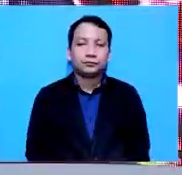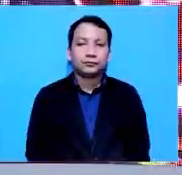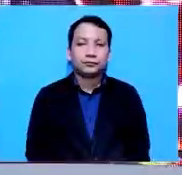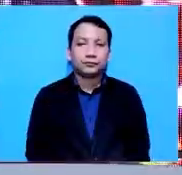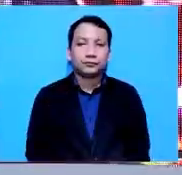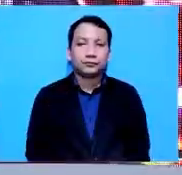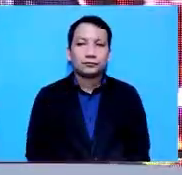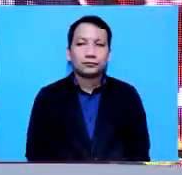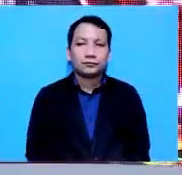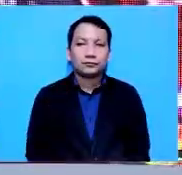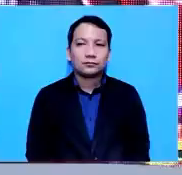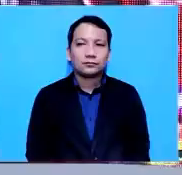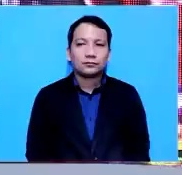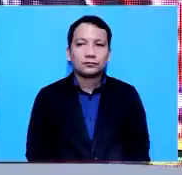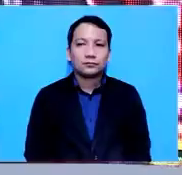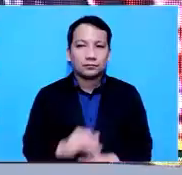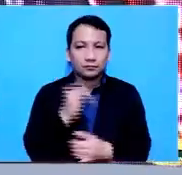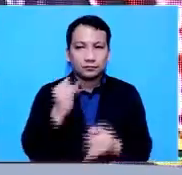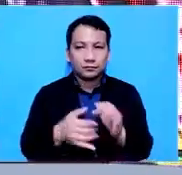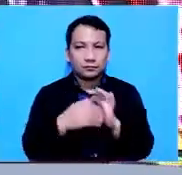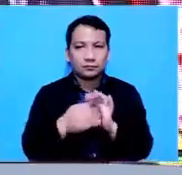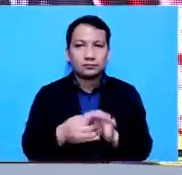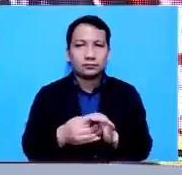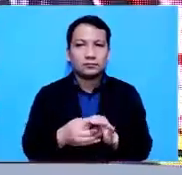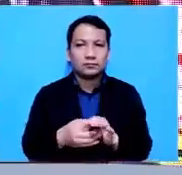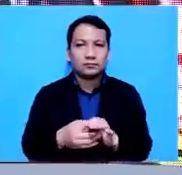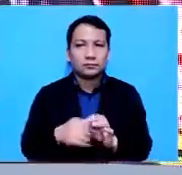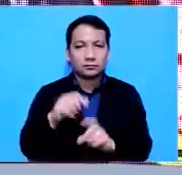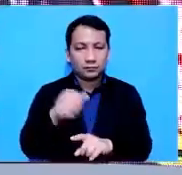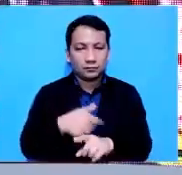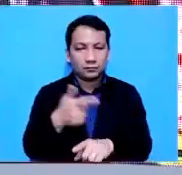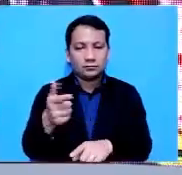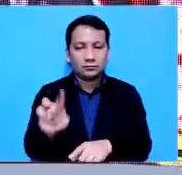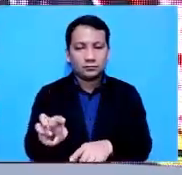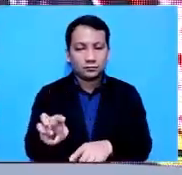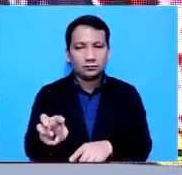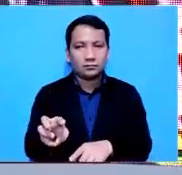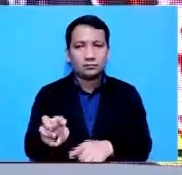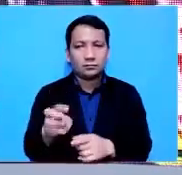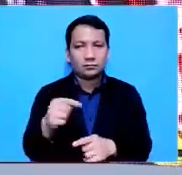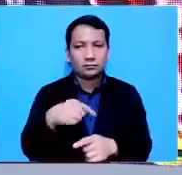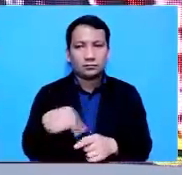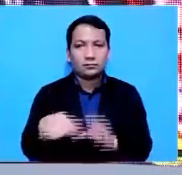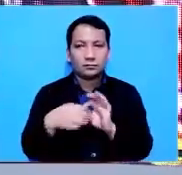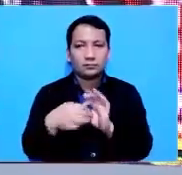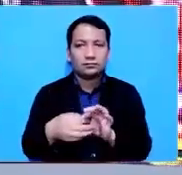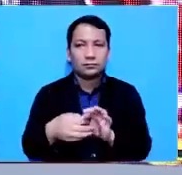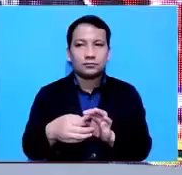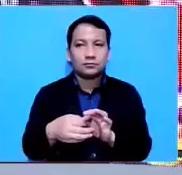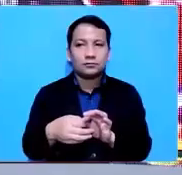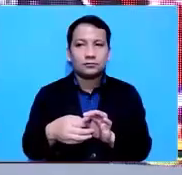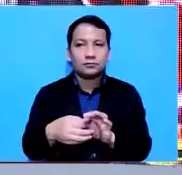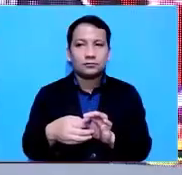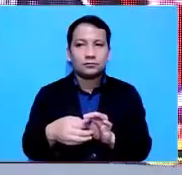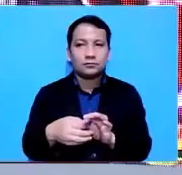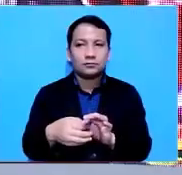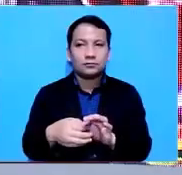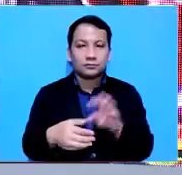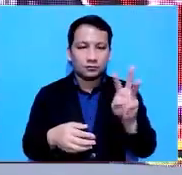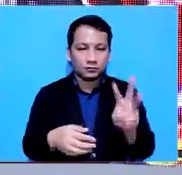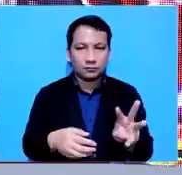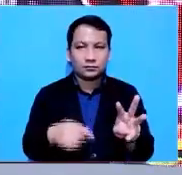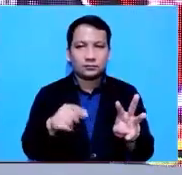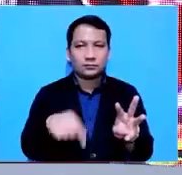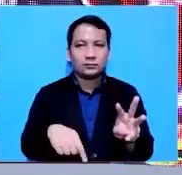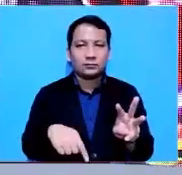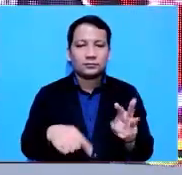araw ng SIM card registration ay sa 26 po ng buwan na ito. Yan po ay sa Miyerkules ng linggong